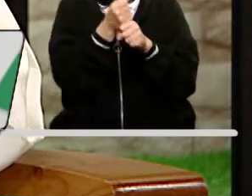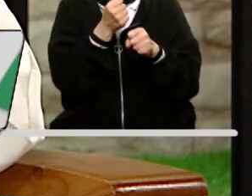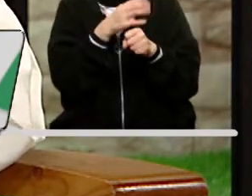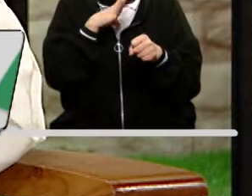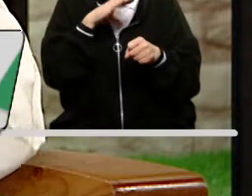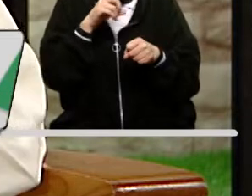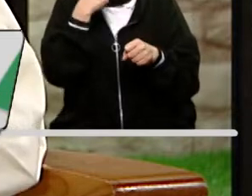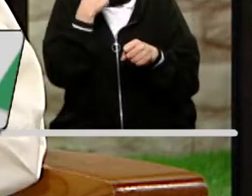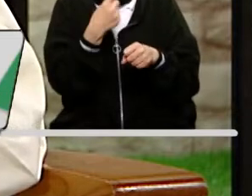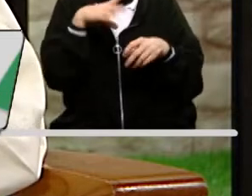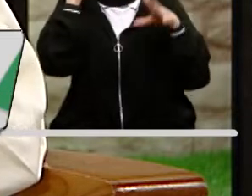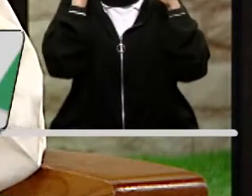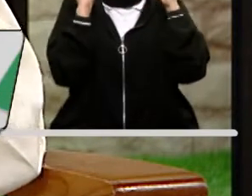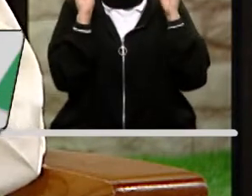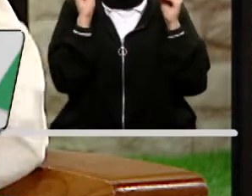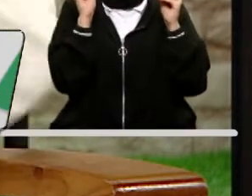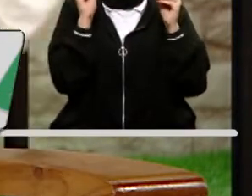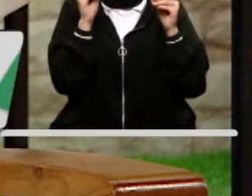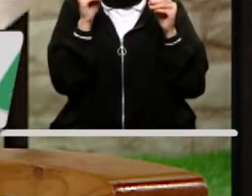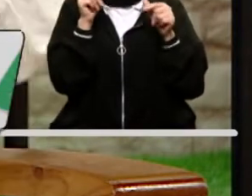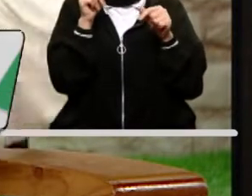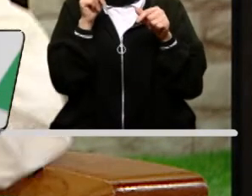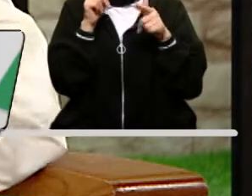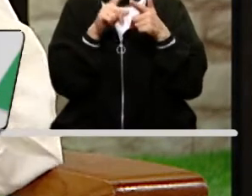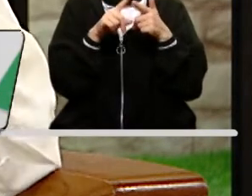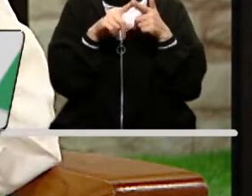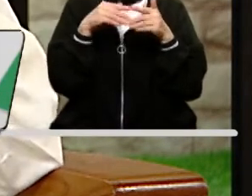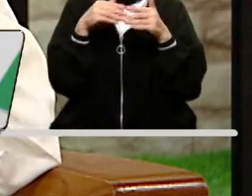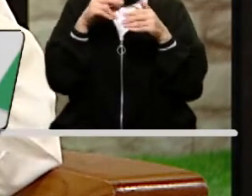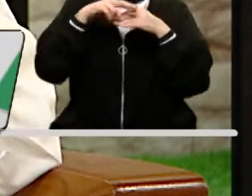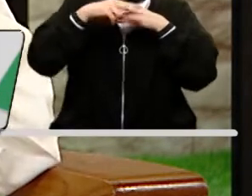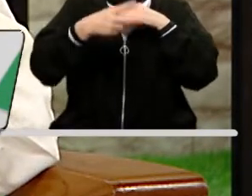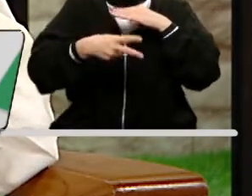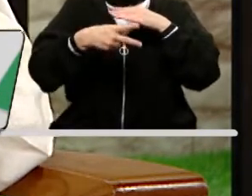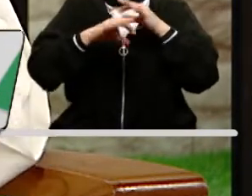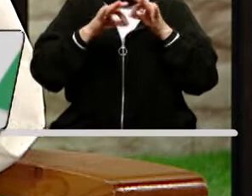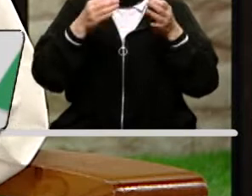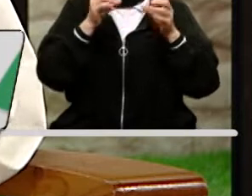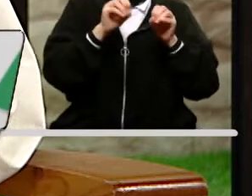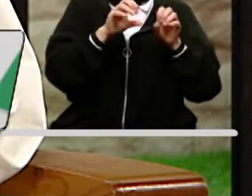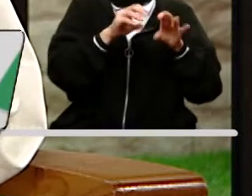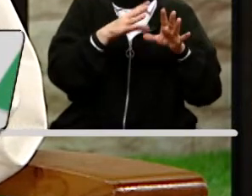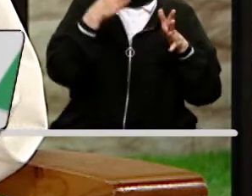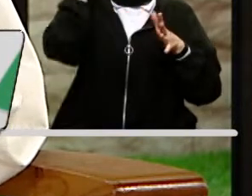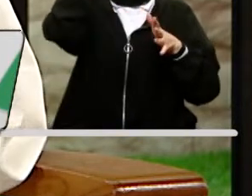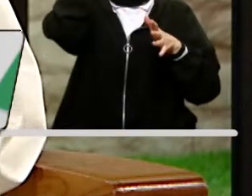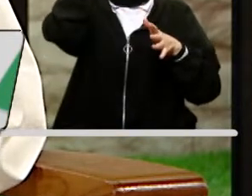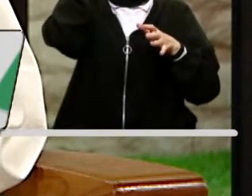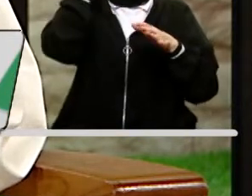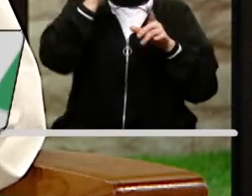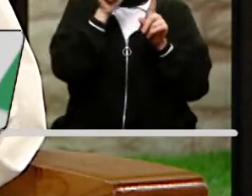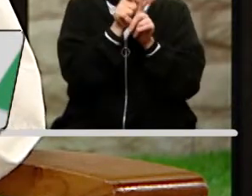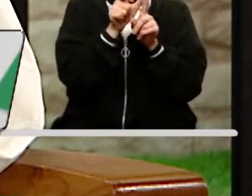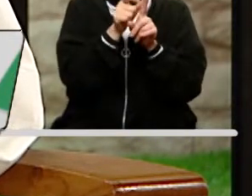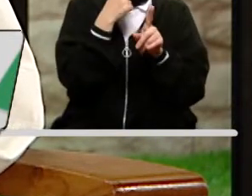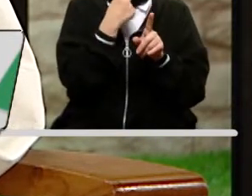evet düşersen biz neyi öğretiyoruz? Düştüğün zaman kafanı koru diyoruz çocuğa. Ne yapıyoruz? Düşmenin çeşitlerini öğreniyor. Öğrenmek zorunda